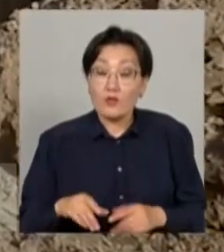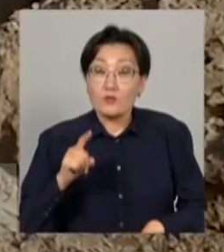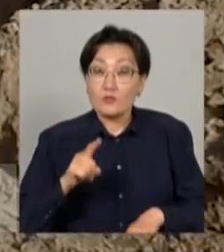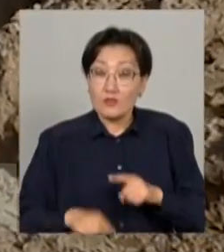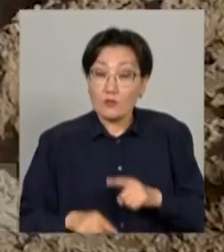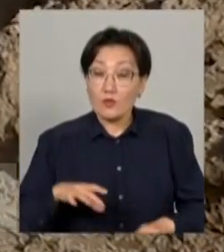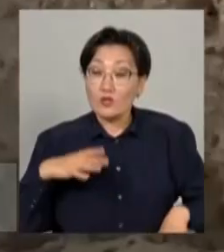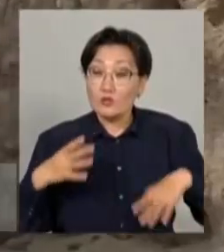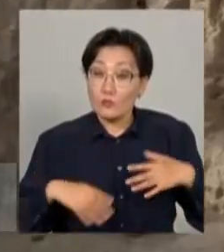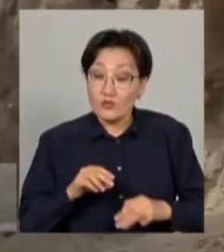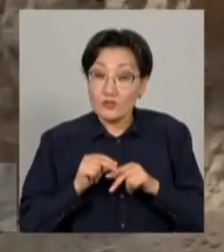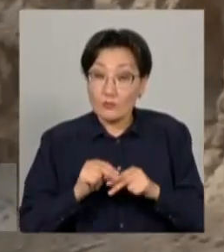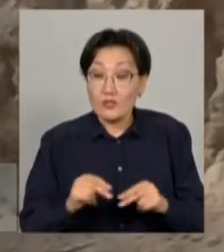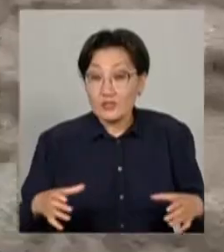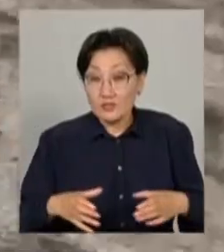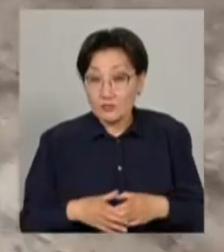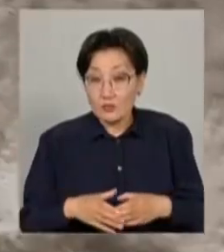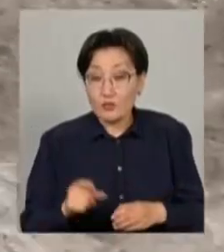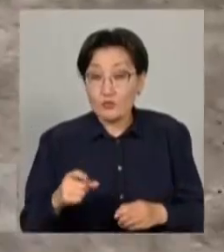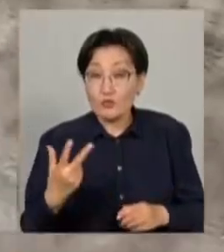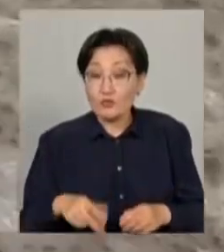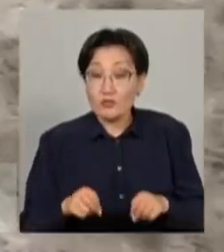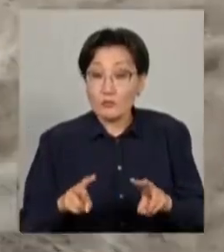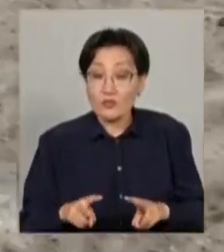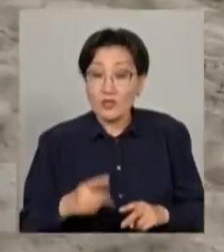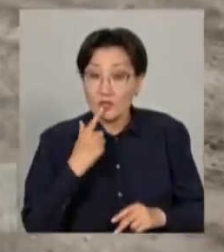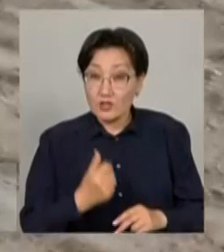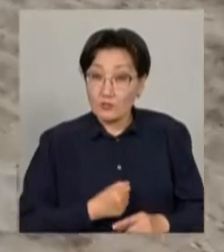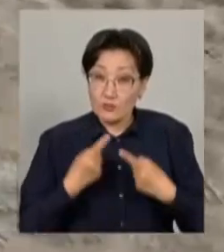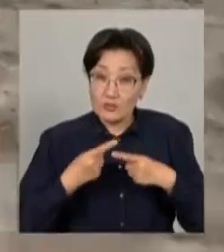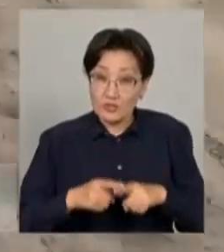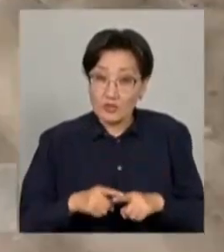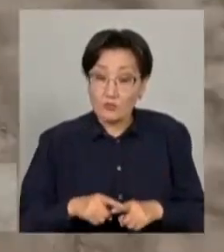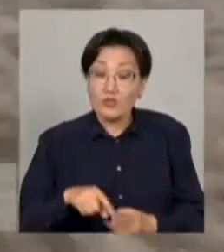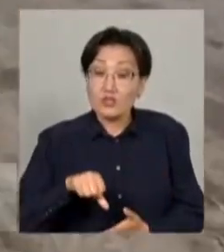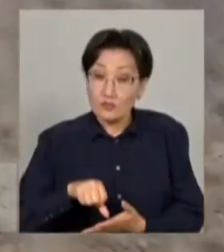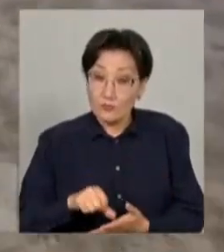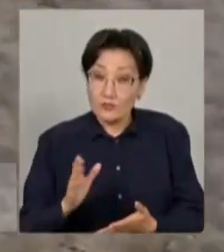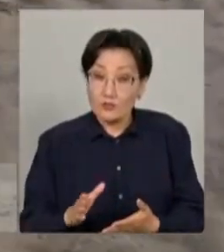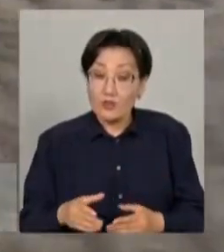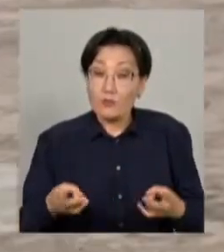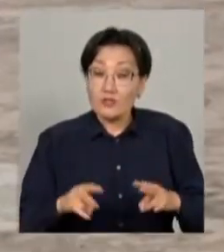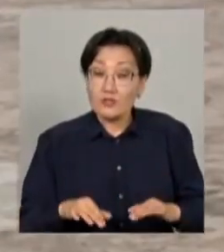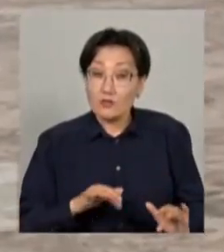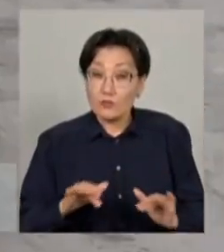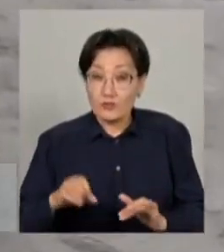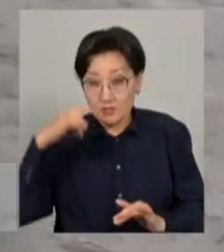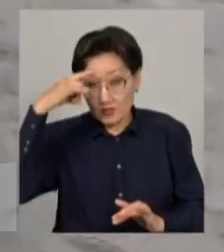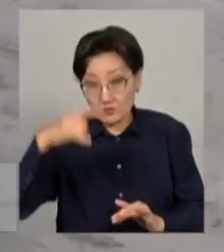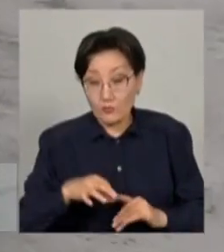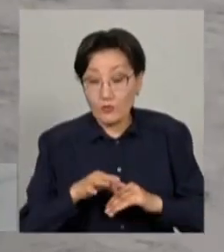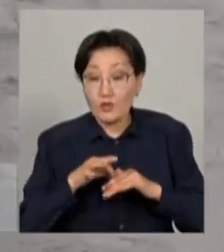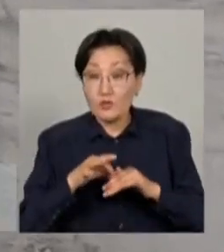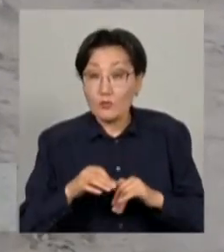бауырластык оқу-жаттығуына да жеке құрамның 130 маманы 30-ға дейін әскери техника жұмылдырылады екен. Қалған жиындарда Қазақстан жерінде